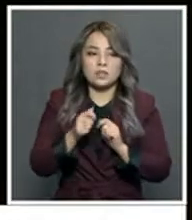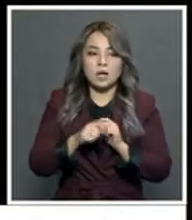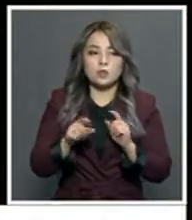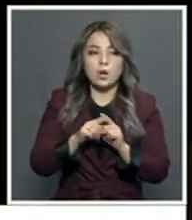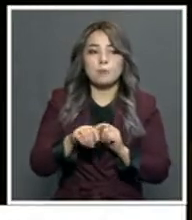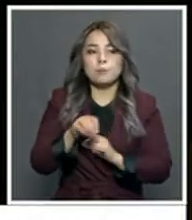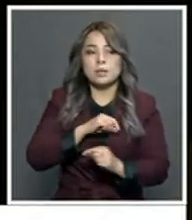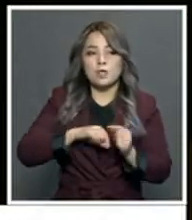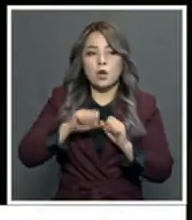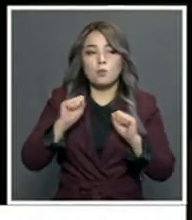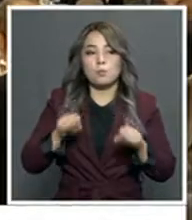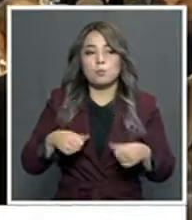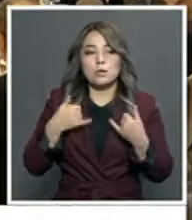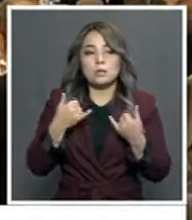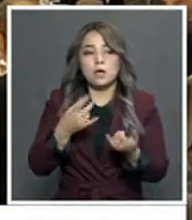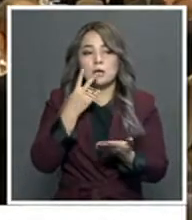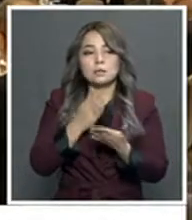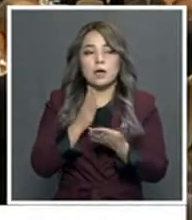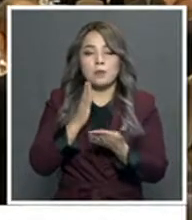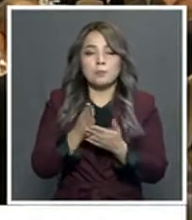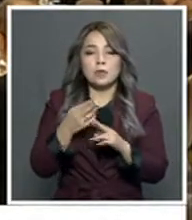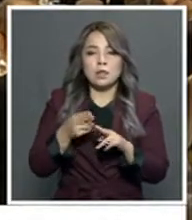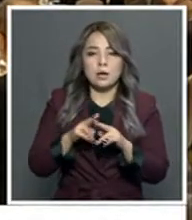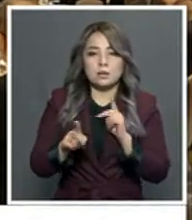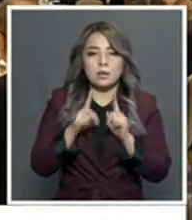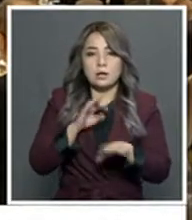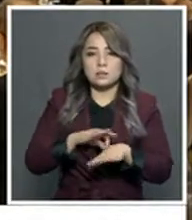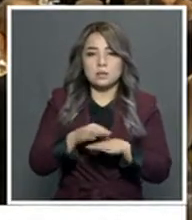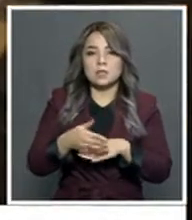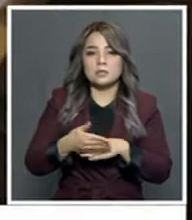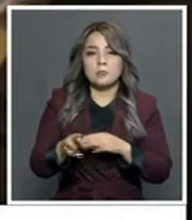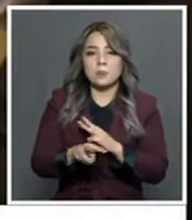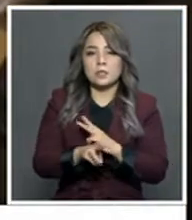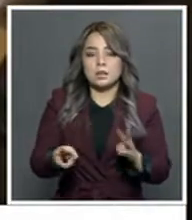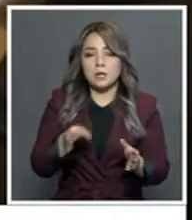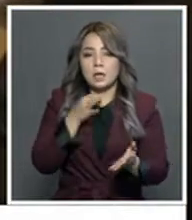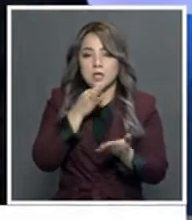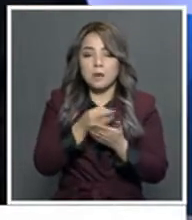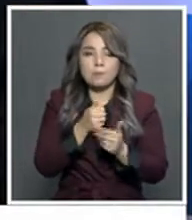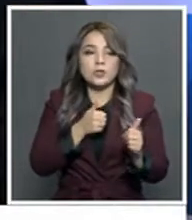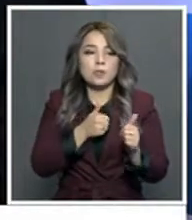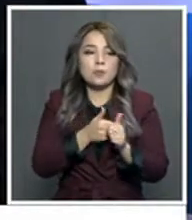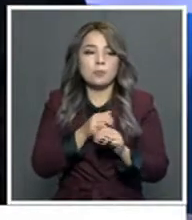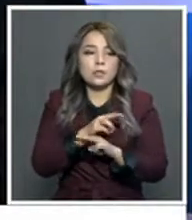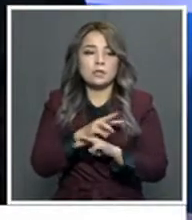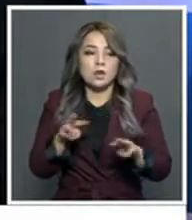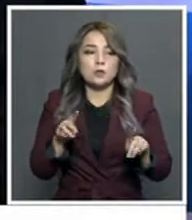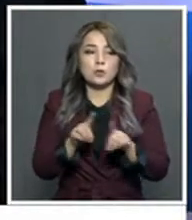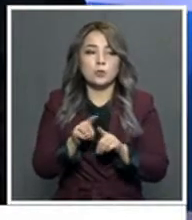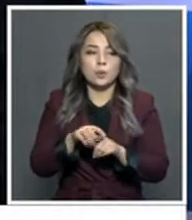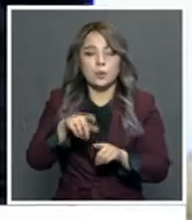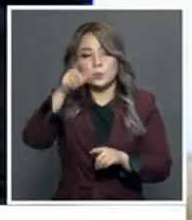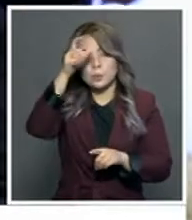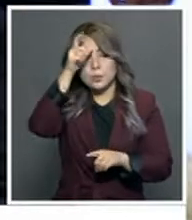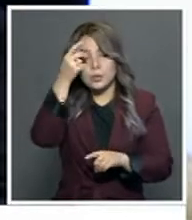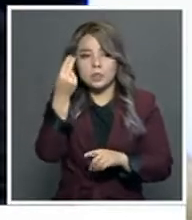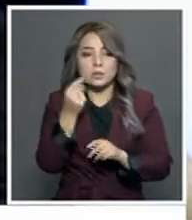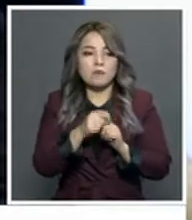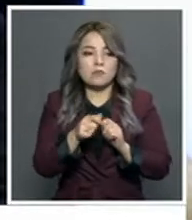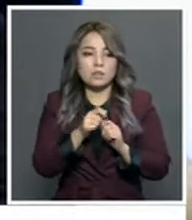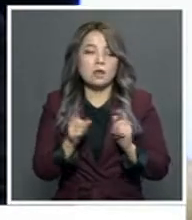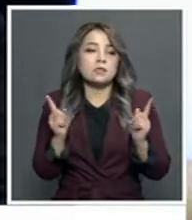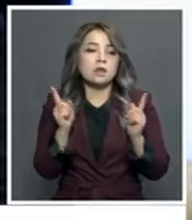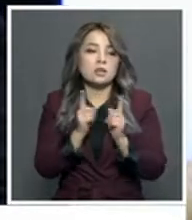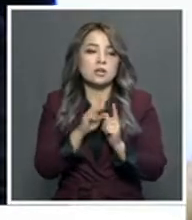бизнес мүмкіндіктерді таныстырды. Басқосу соңында сыртқы істер вице-министр Алмас Айдаров бірқатар түрік инвесторлармен екіжақты кездесу